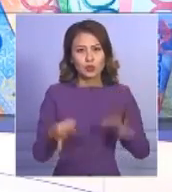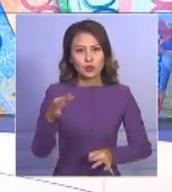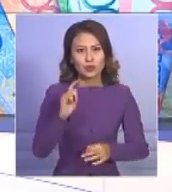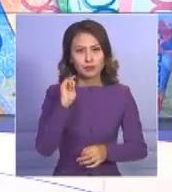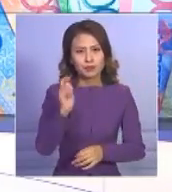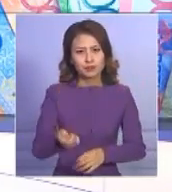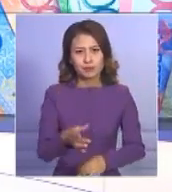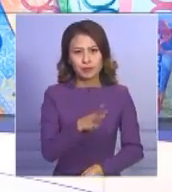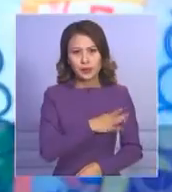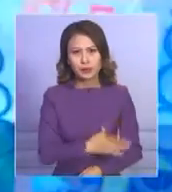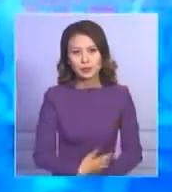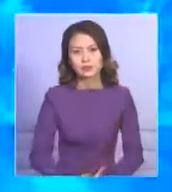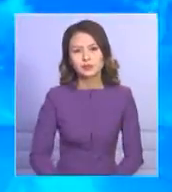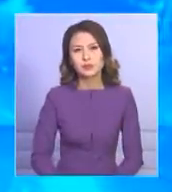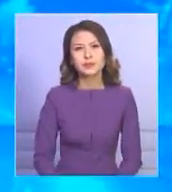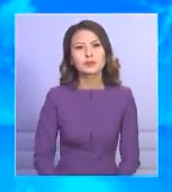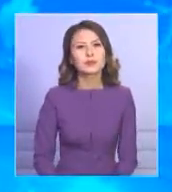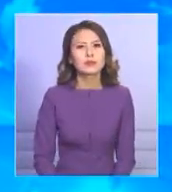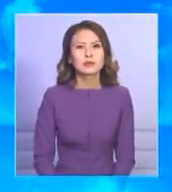шығарған.